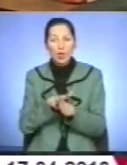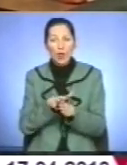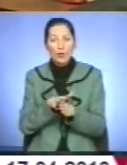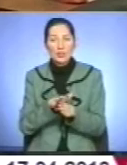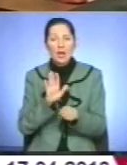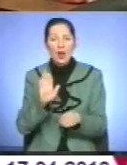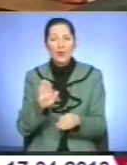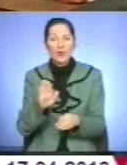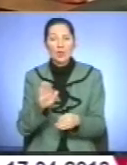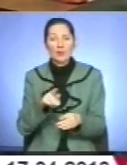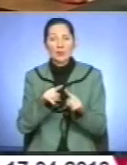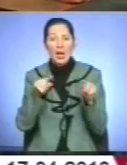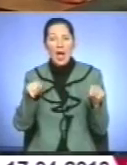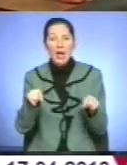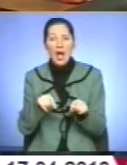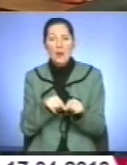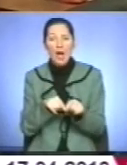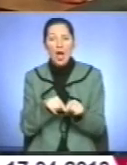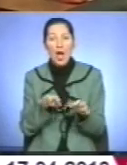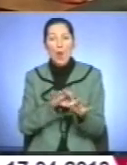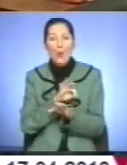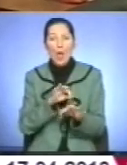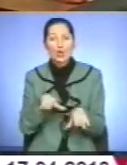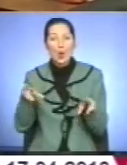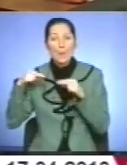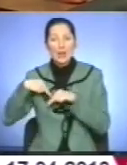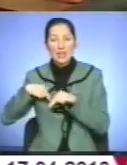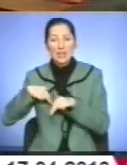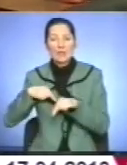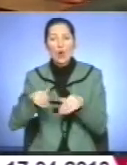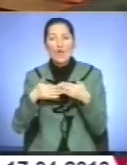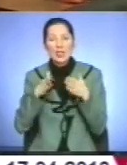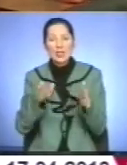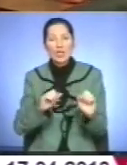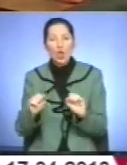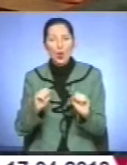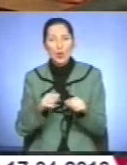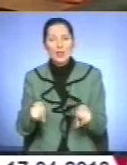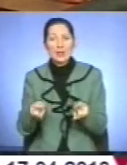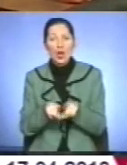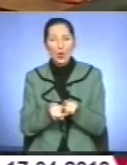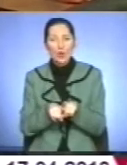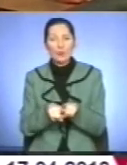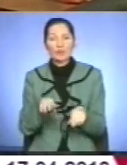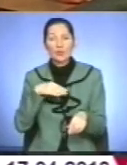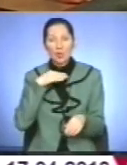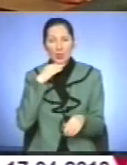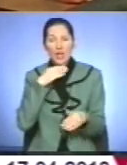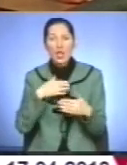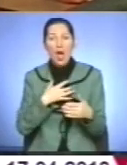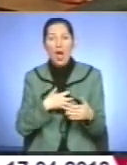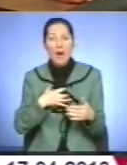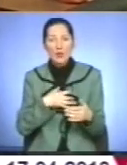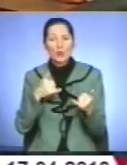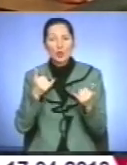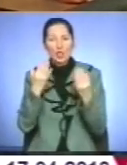в рамках проєкту «Партнерство. Відкритий уряд». Також достатньо актуальним на